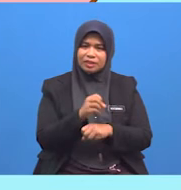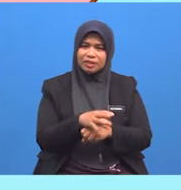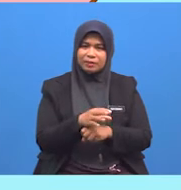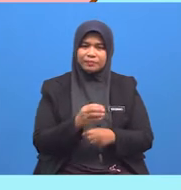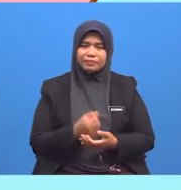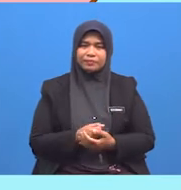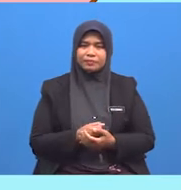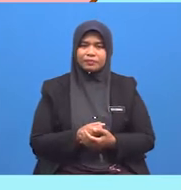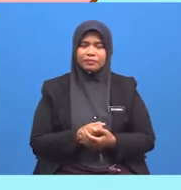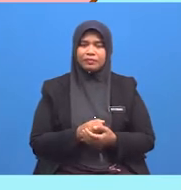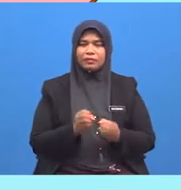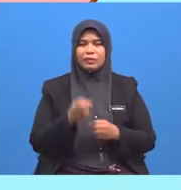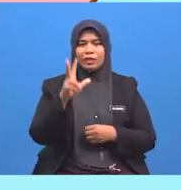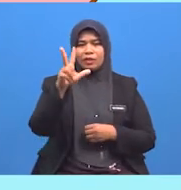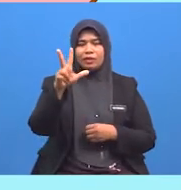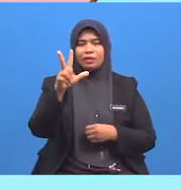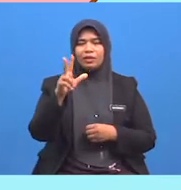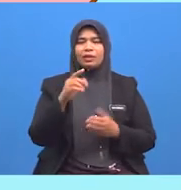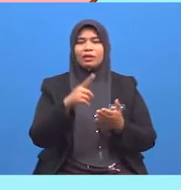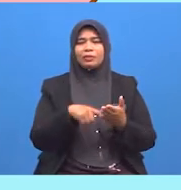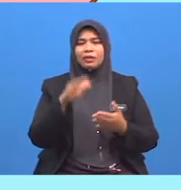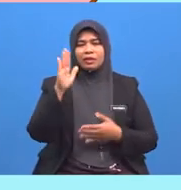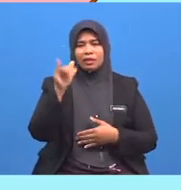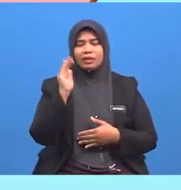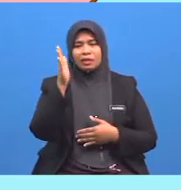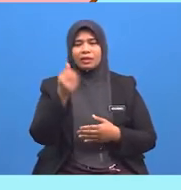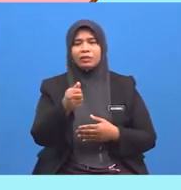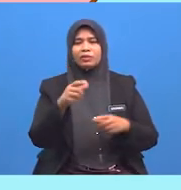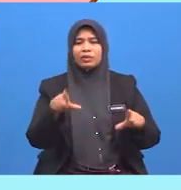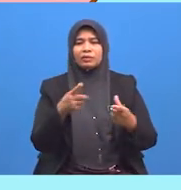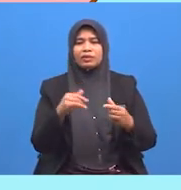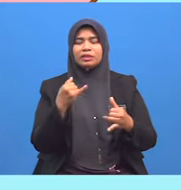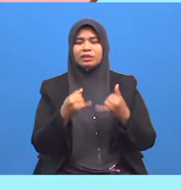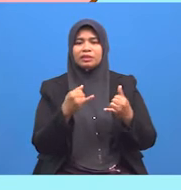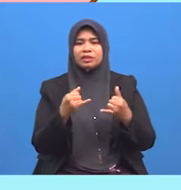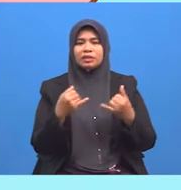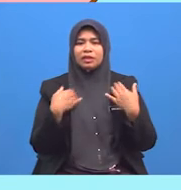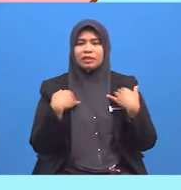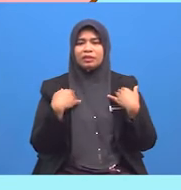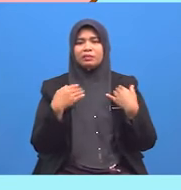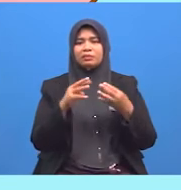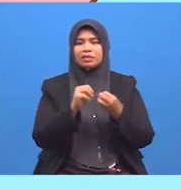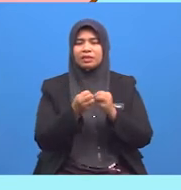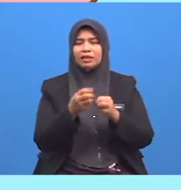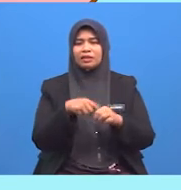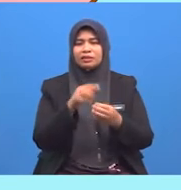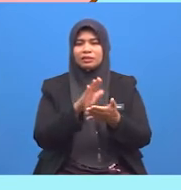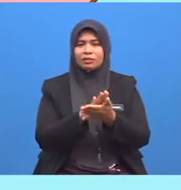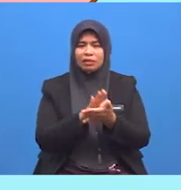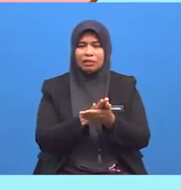di ketiga apakah yang akan kamu lakukan jika kamu menghadapi masalah disekolah